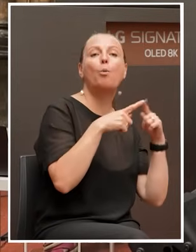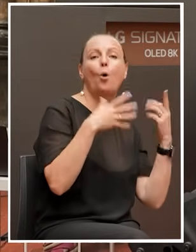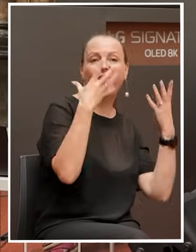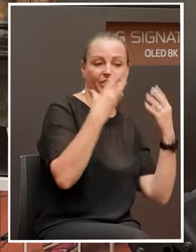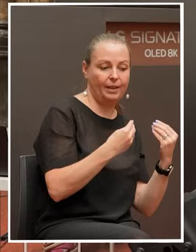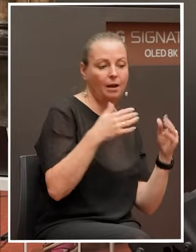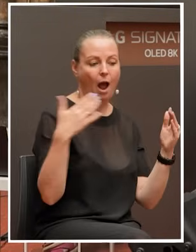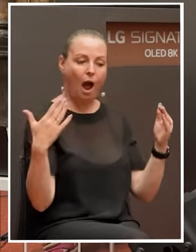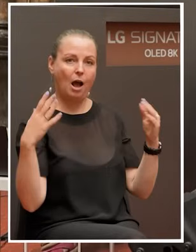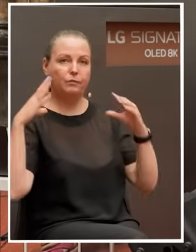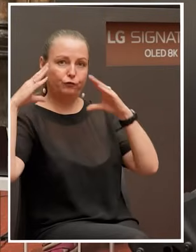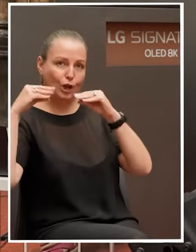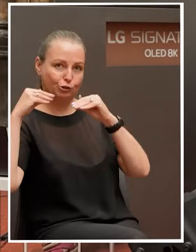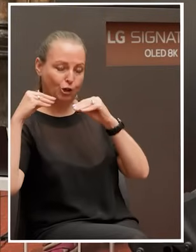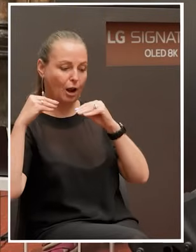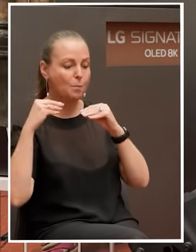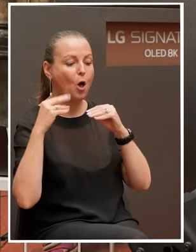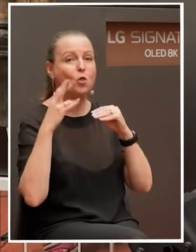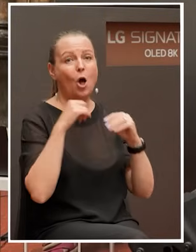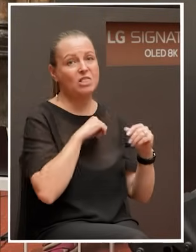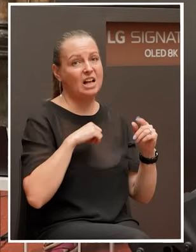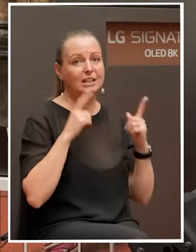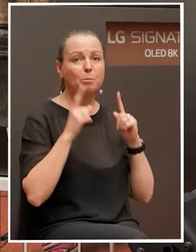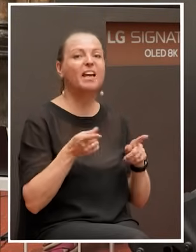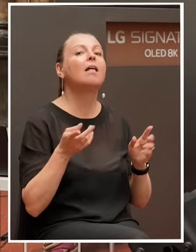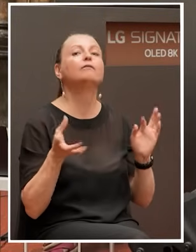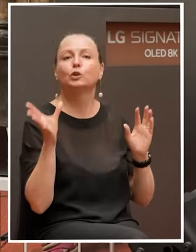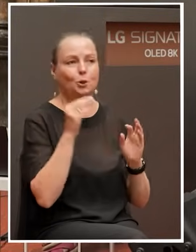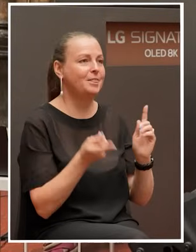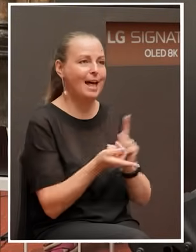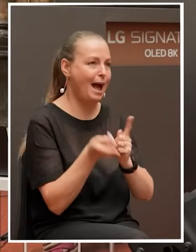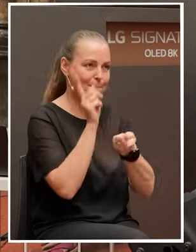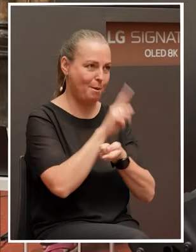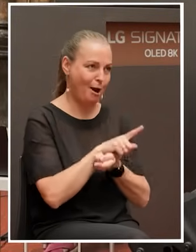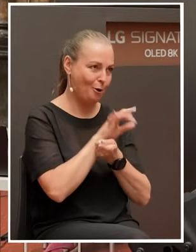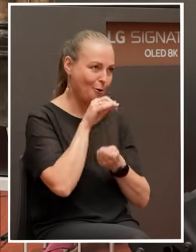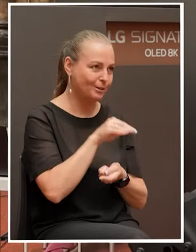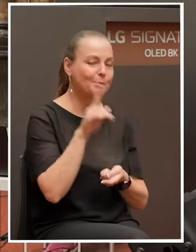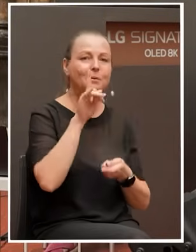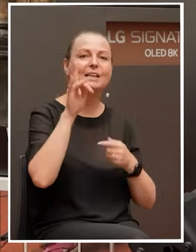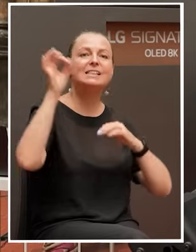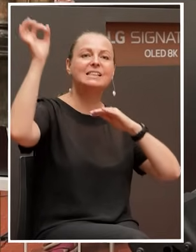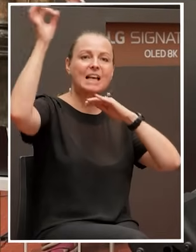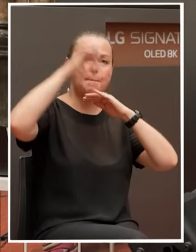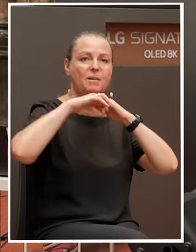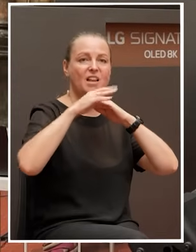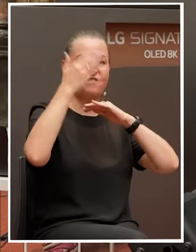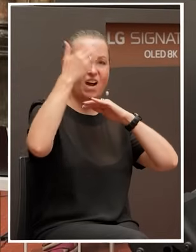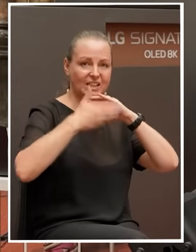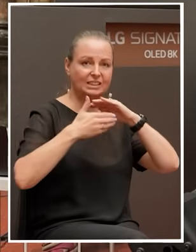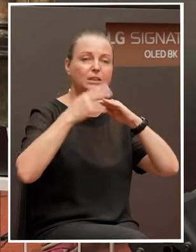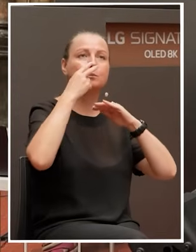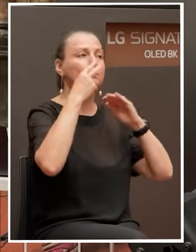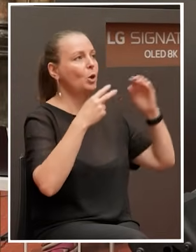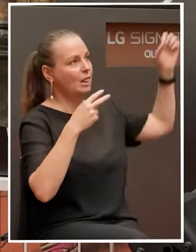правый собор – вечером, потому что он в тени. Но на самом деле все наоборот, потому что западный фасад смотрит на